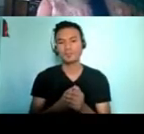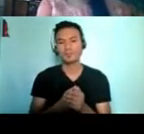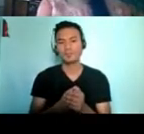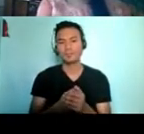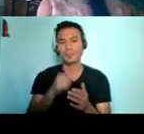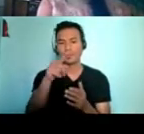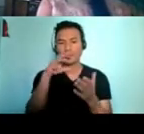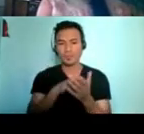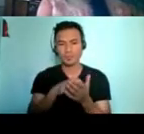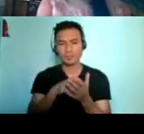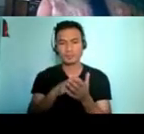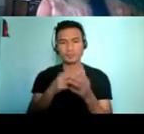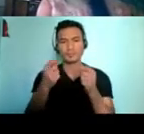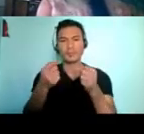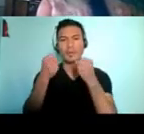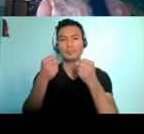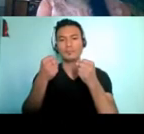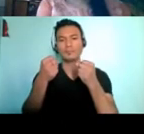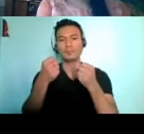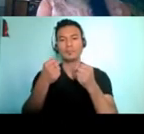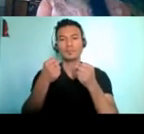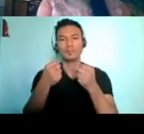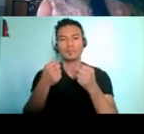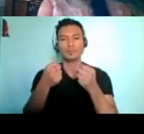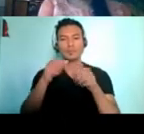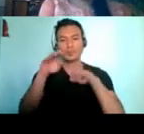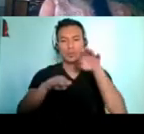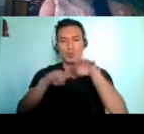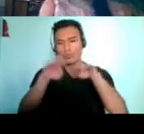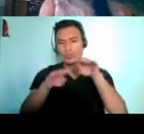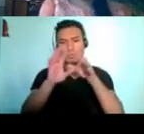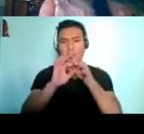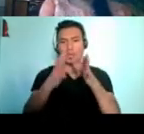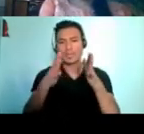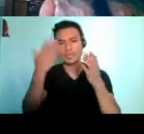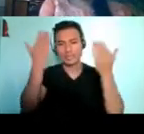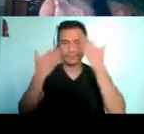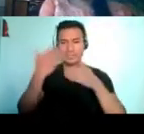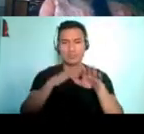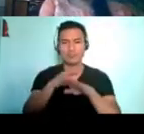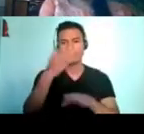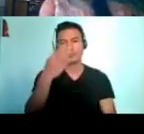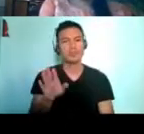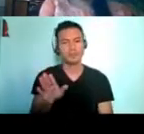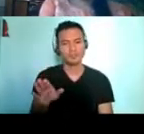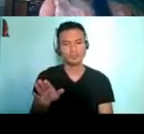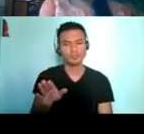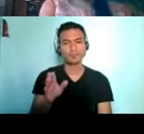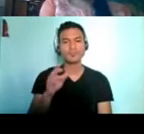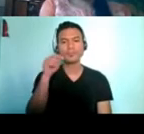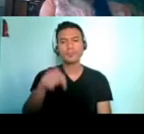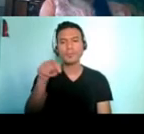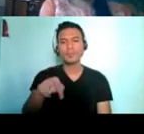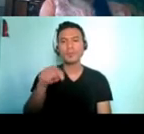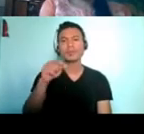त्यहाँनिर पावरको त्यो सन्तुलन नमिल्दाखेरि हिंसाहरू सिर्जना हुने भयो होइन। र